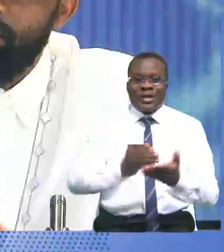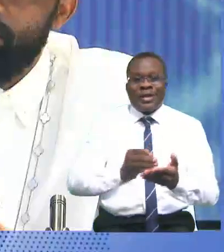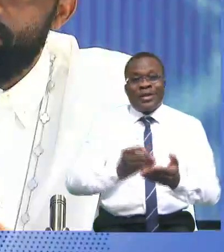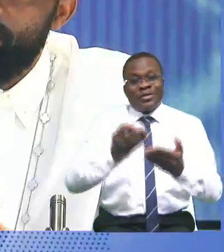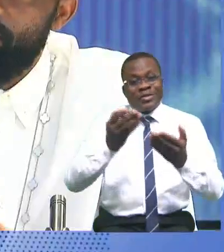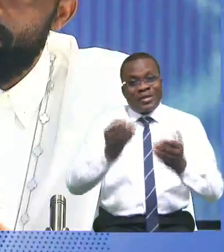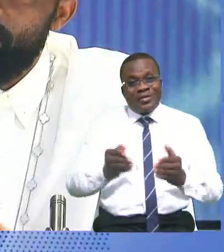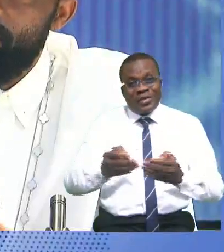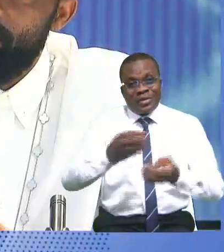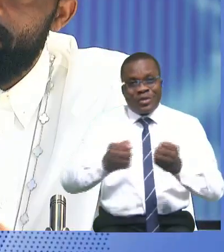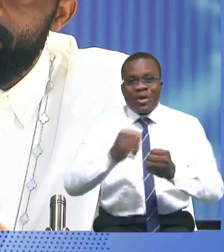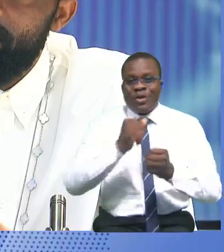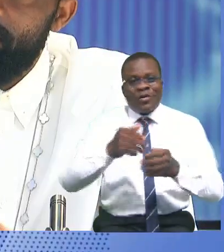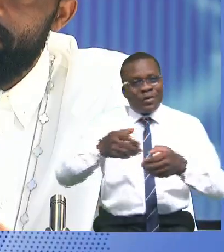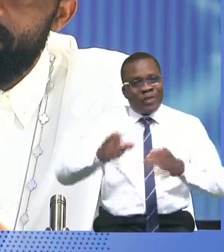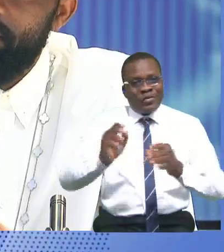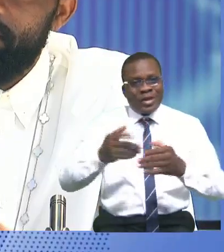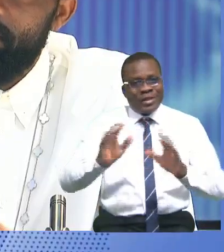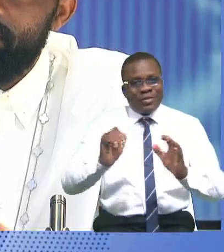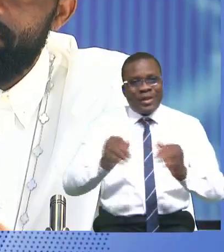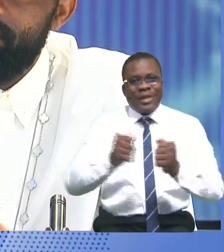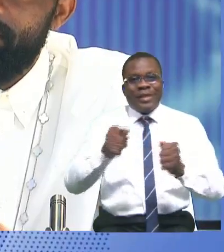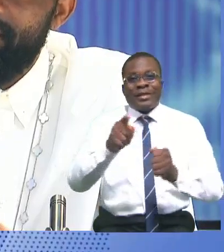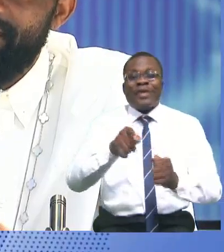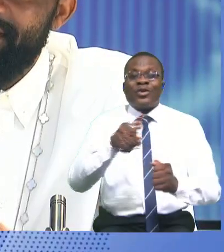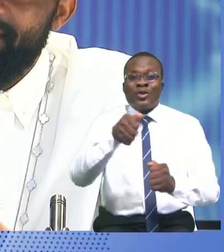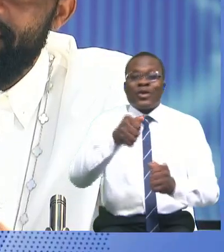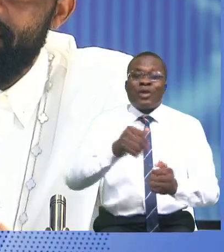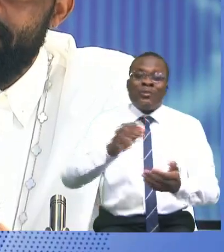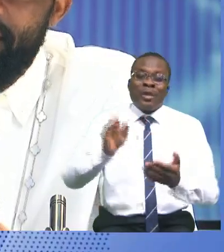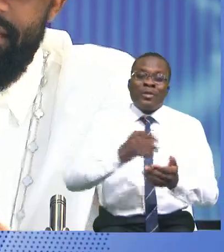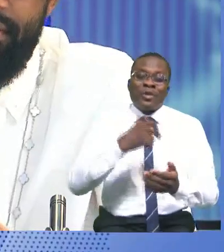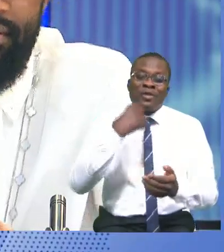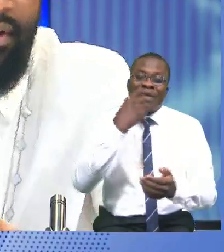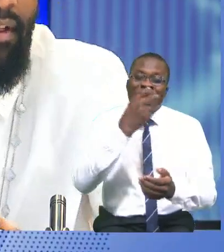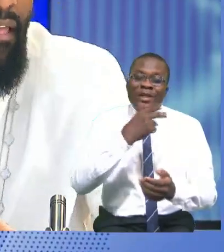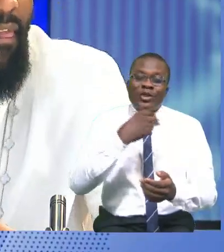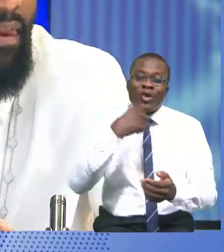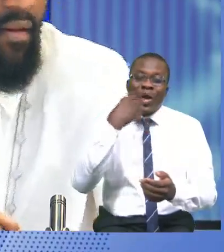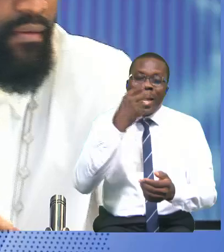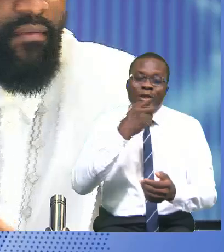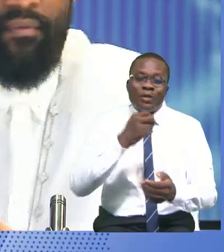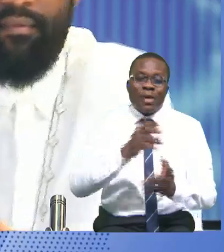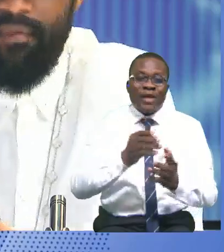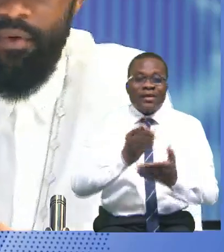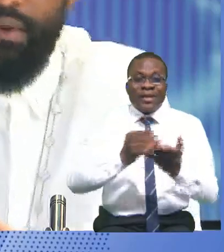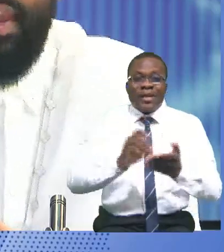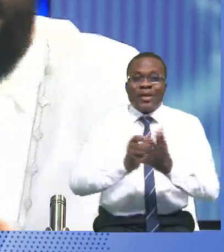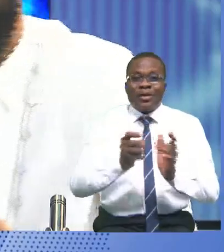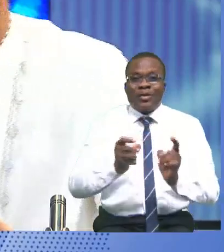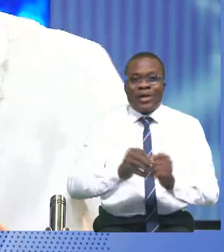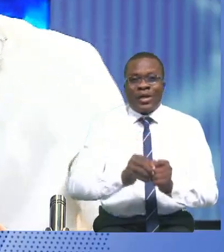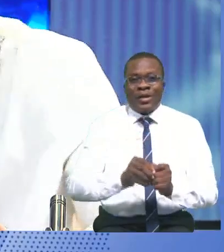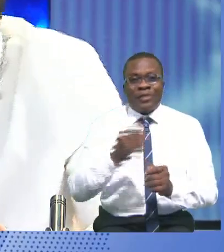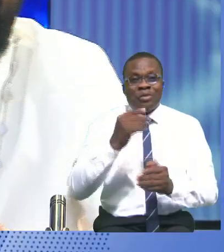mais nous n'allons pas vous laisser partir sans que vous ne nous redonniez un petit quelque chose quel secondes